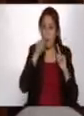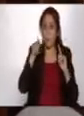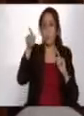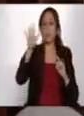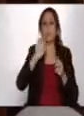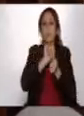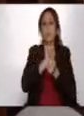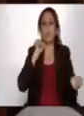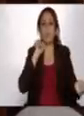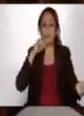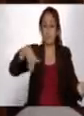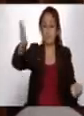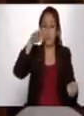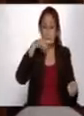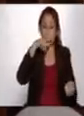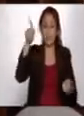نعيمه.